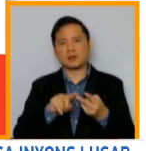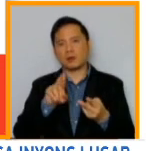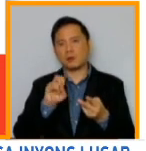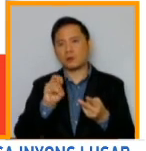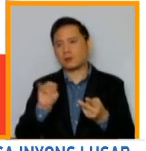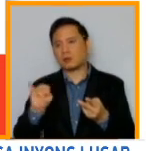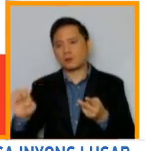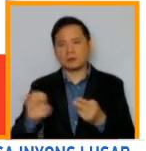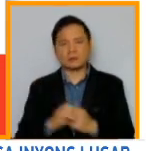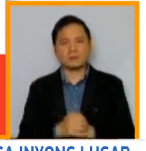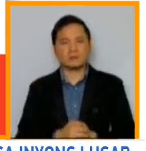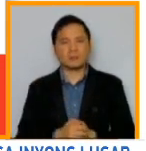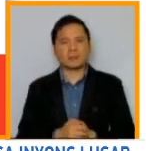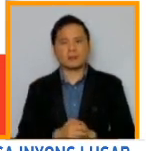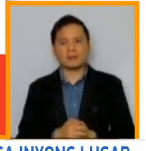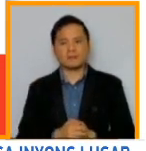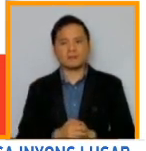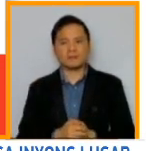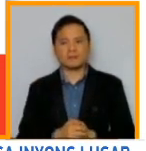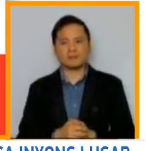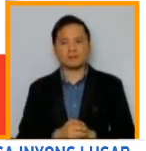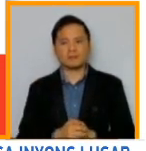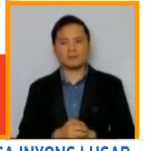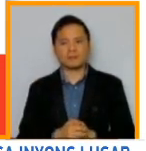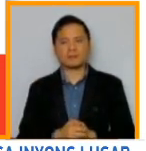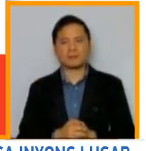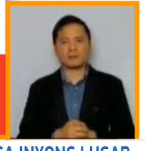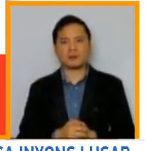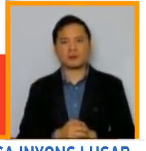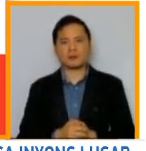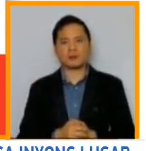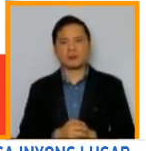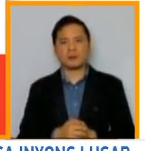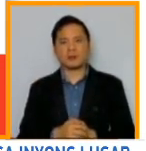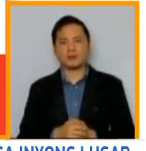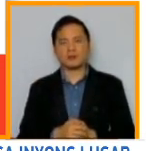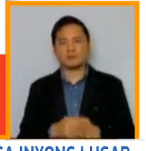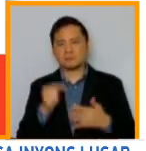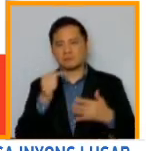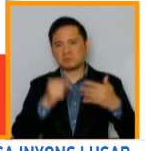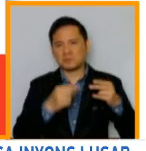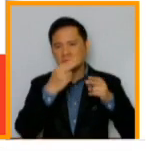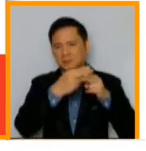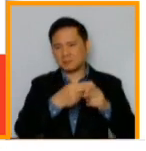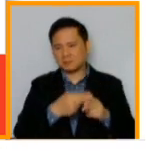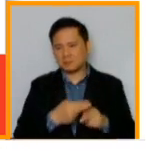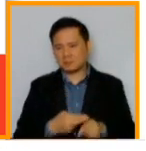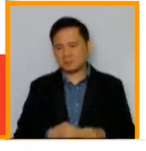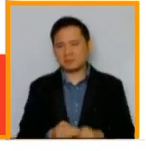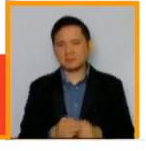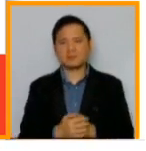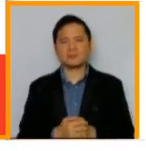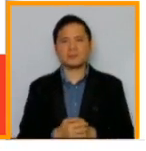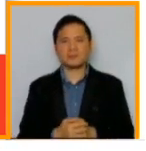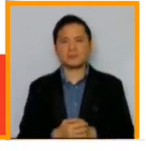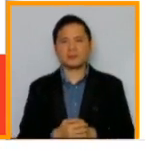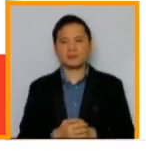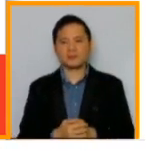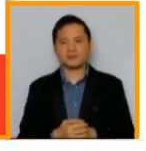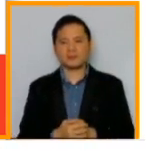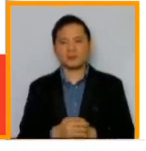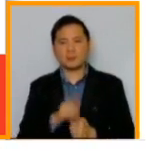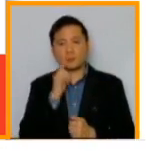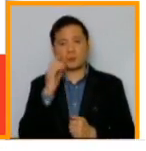na sina LA Tenorio, JB Casio at Baser Amer. Malaki rin naging papel ni Coach Ato sa pagiging Premier League ng